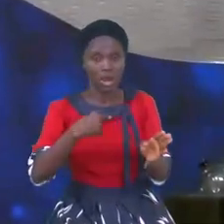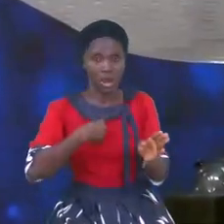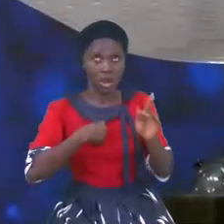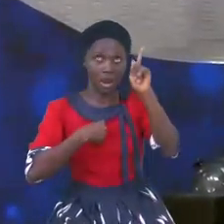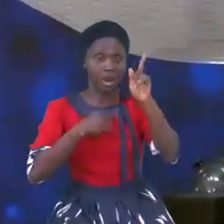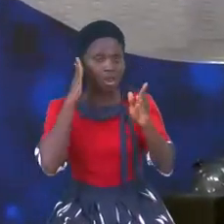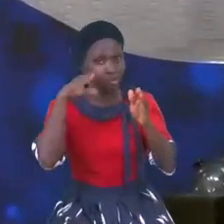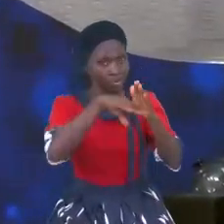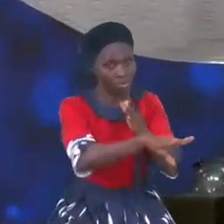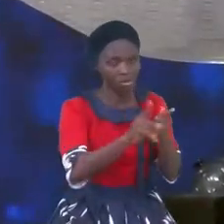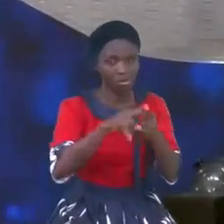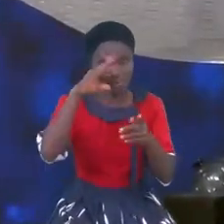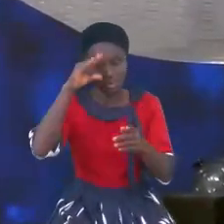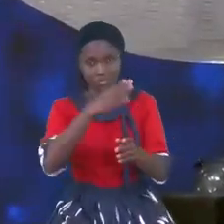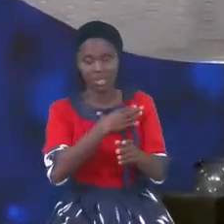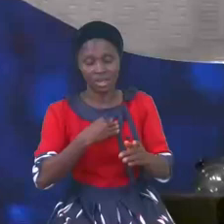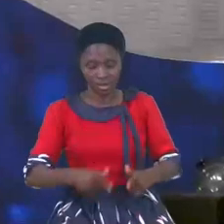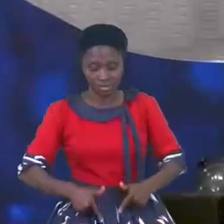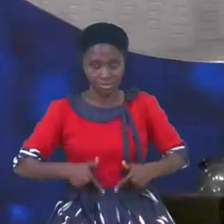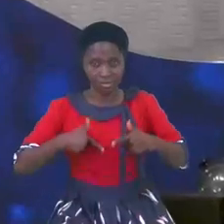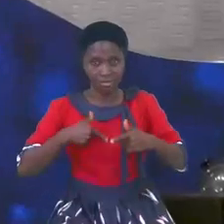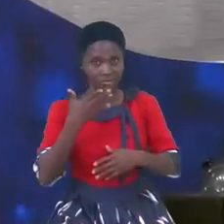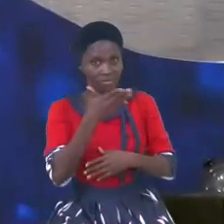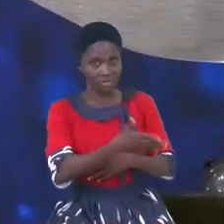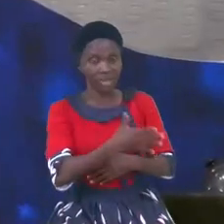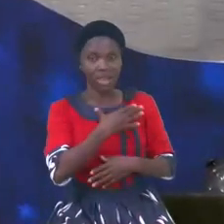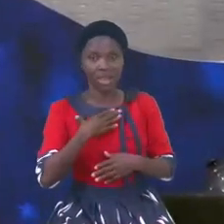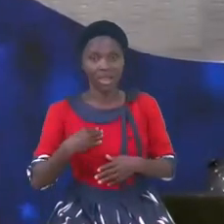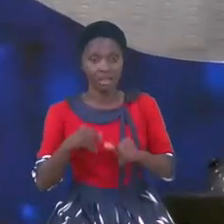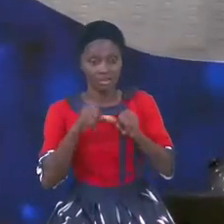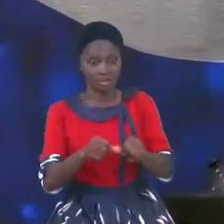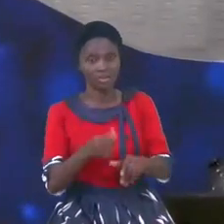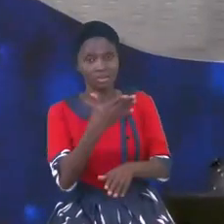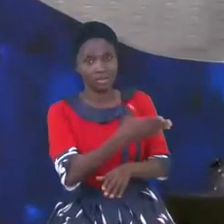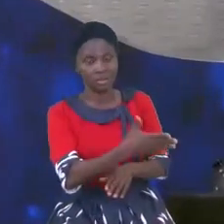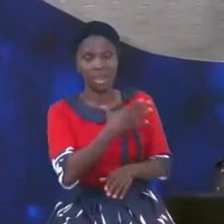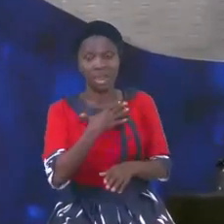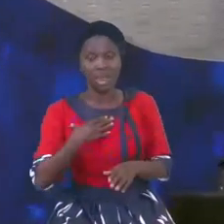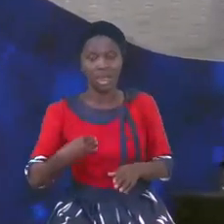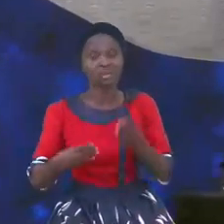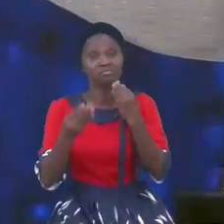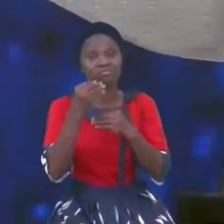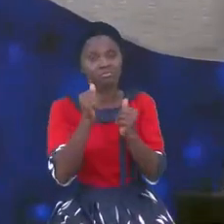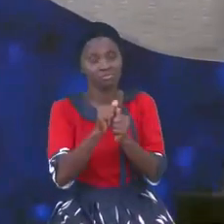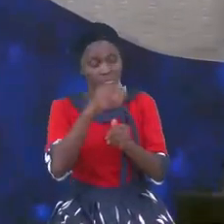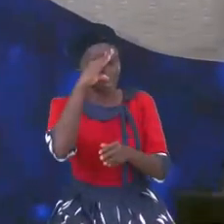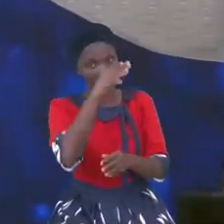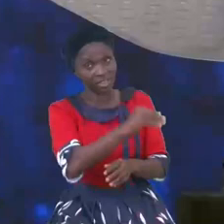et j'y demeurerai, j'y habiterai, je souperai avec lui et je communierai avec